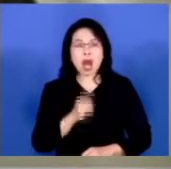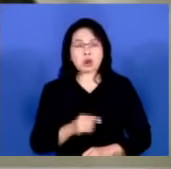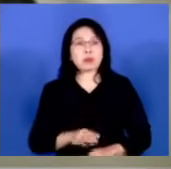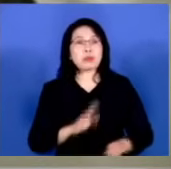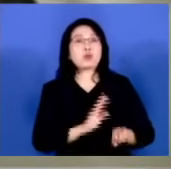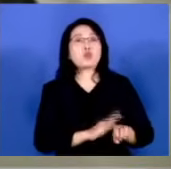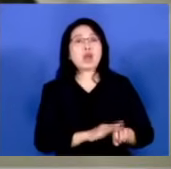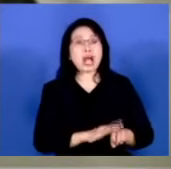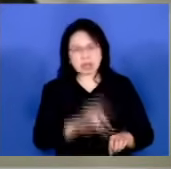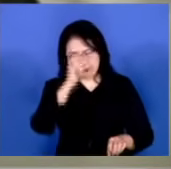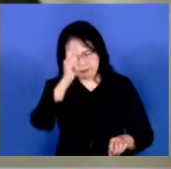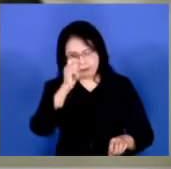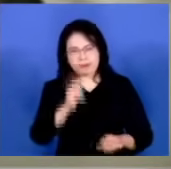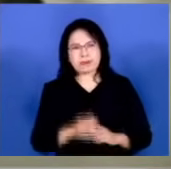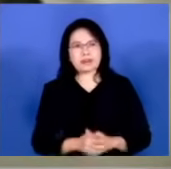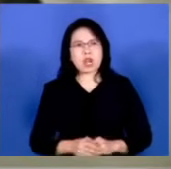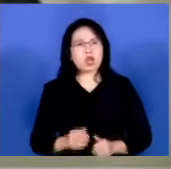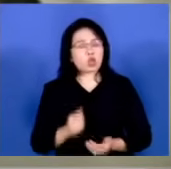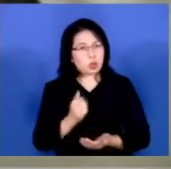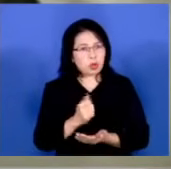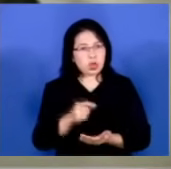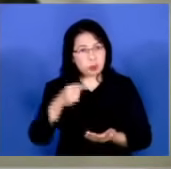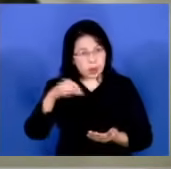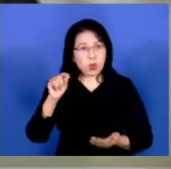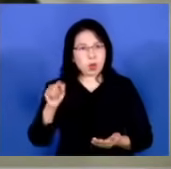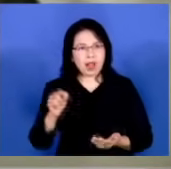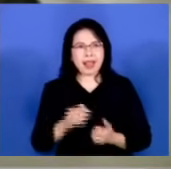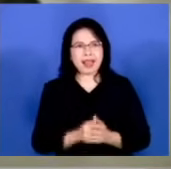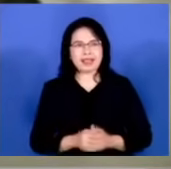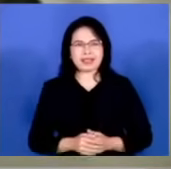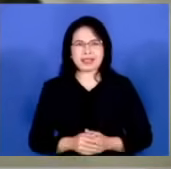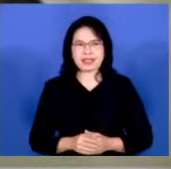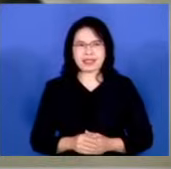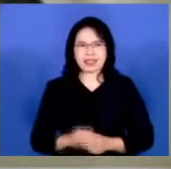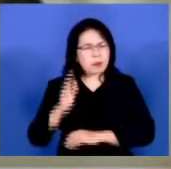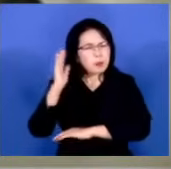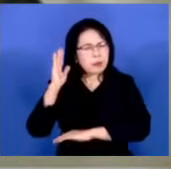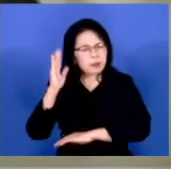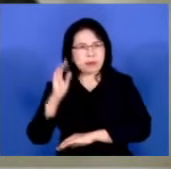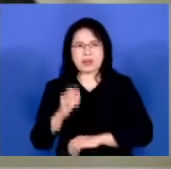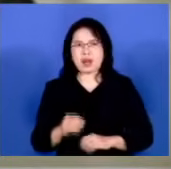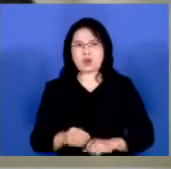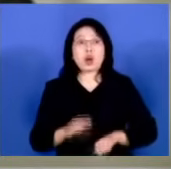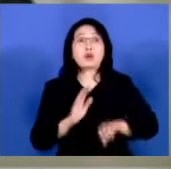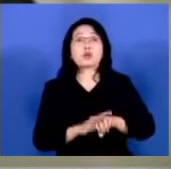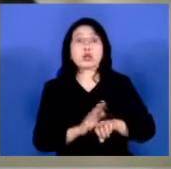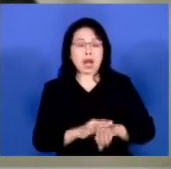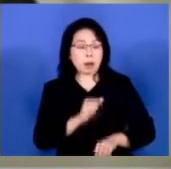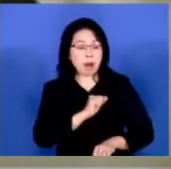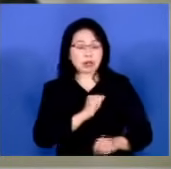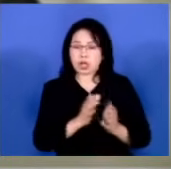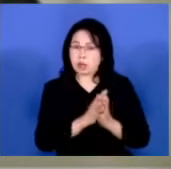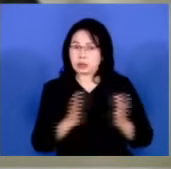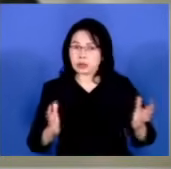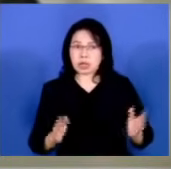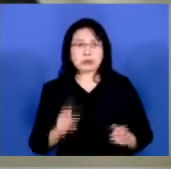berbudaya jadi betul itu pidato seperti pidato kebudayaan Memang ibu selaluu mengingatkan kita bangsa yang besar kalau